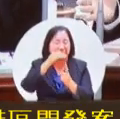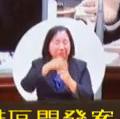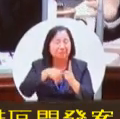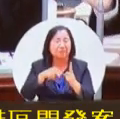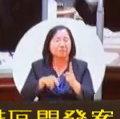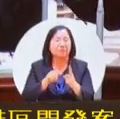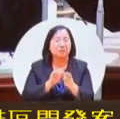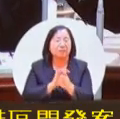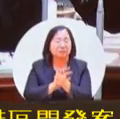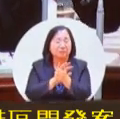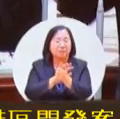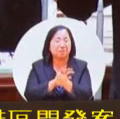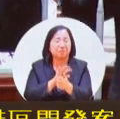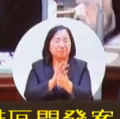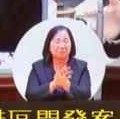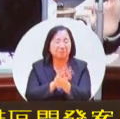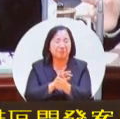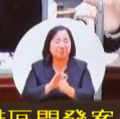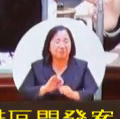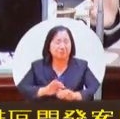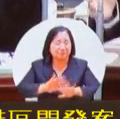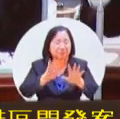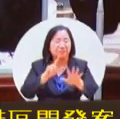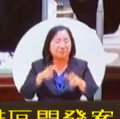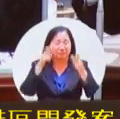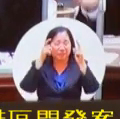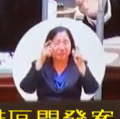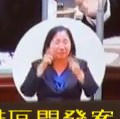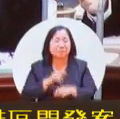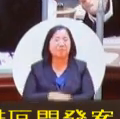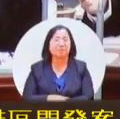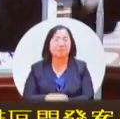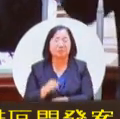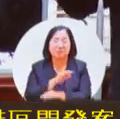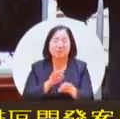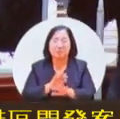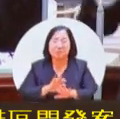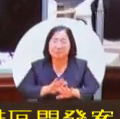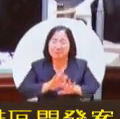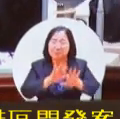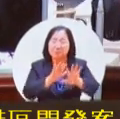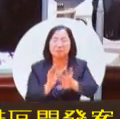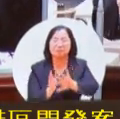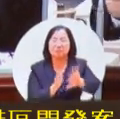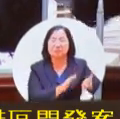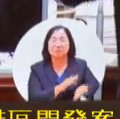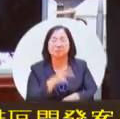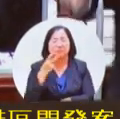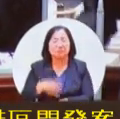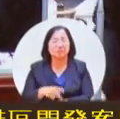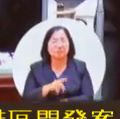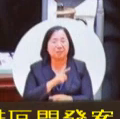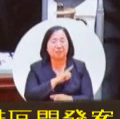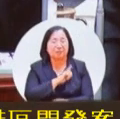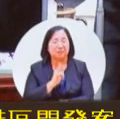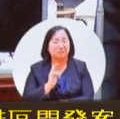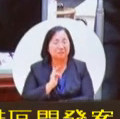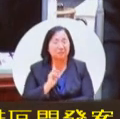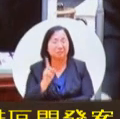来我们的高雄的一个经济发展以外，我们要兼顾空气品